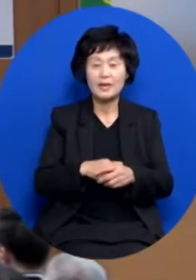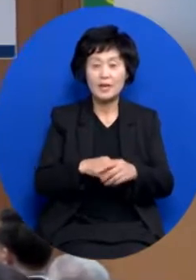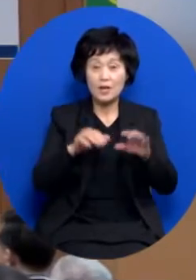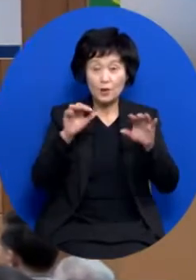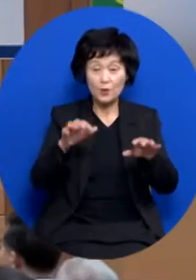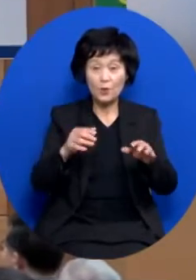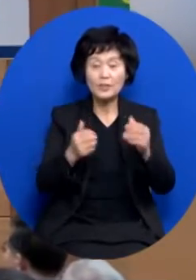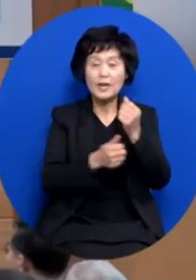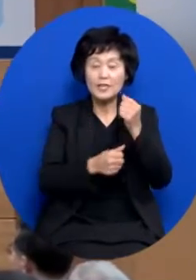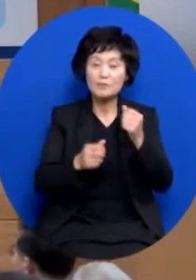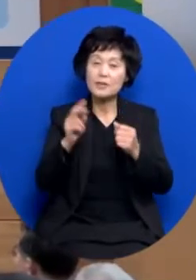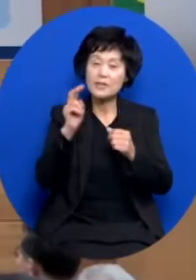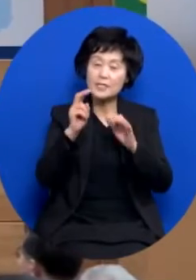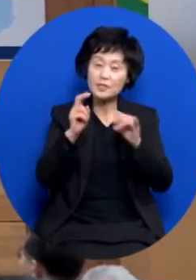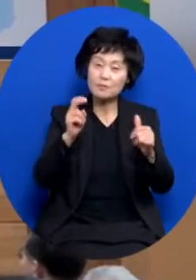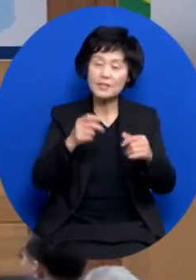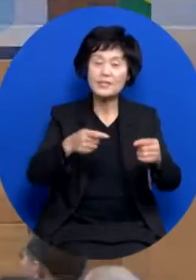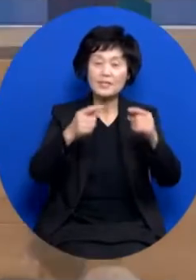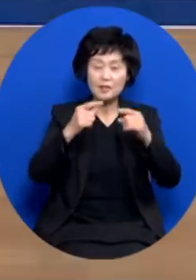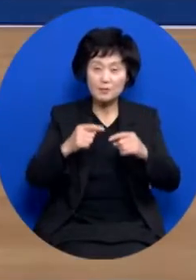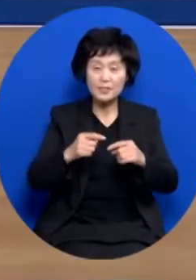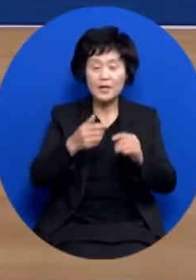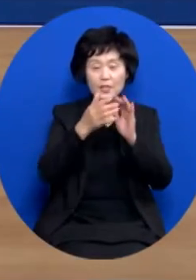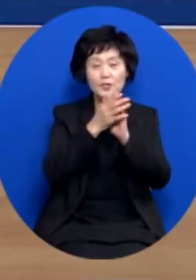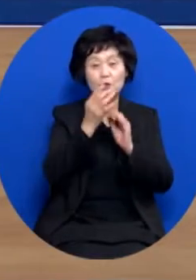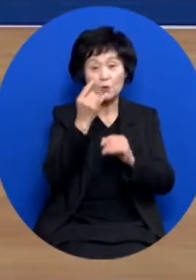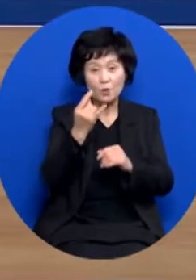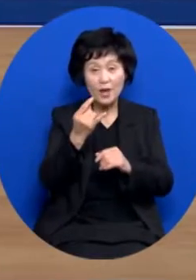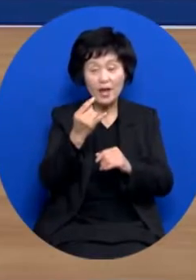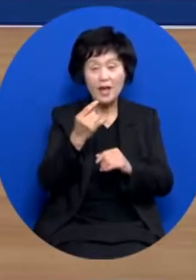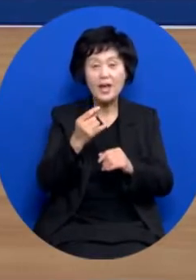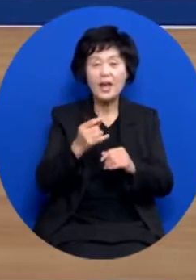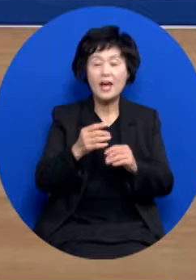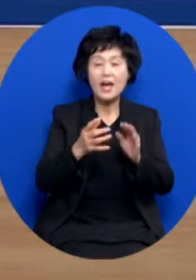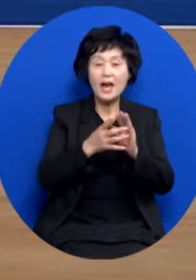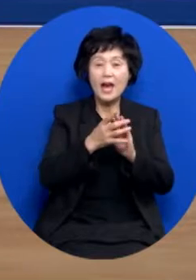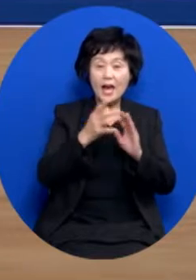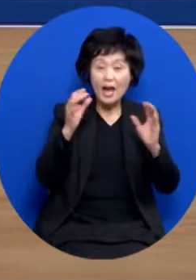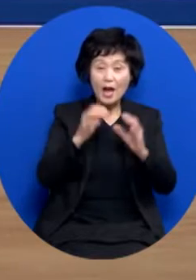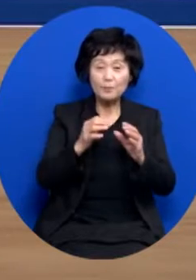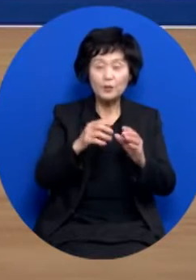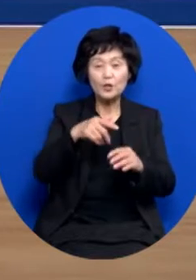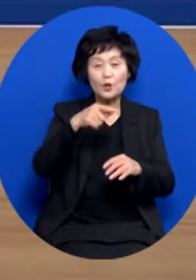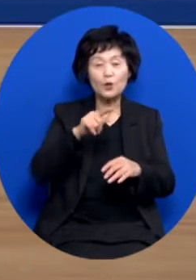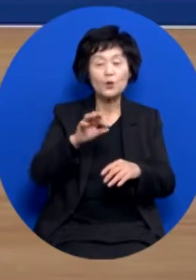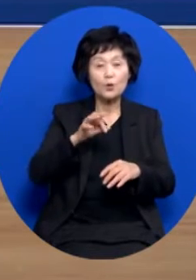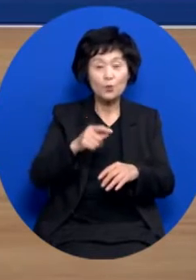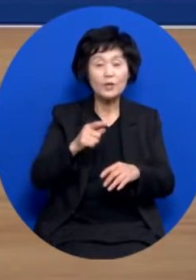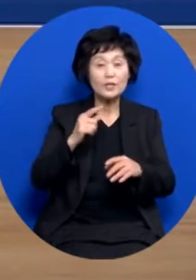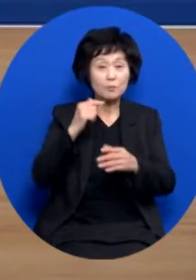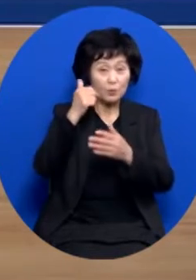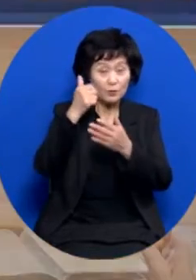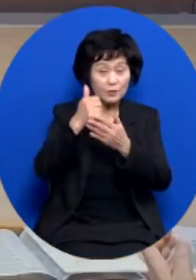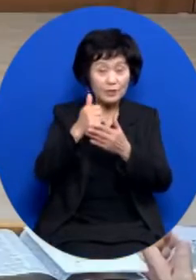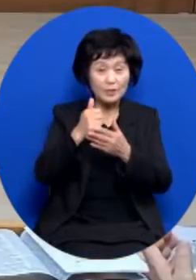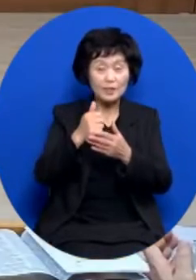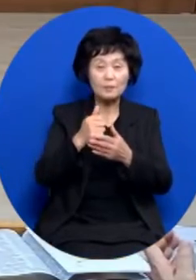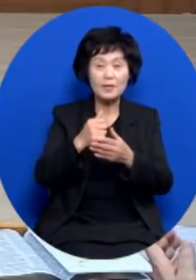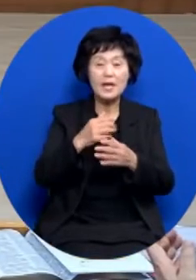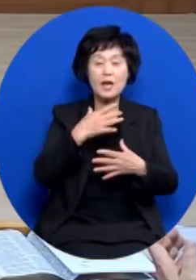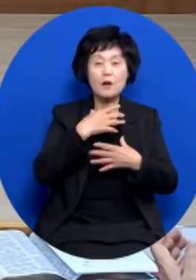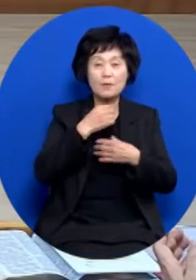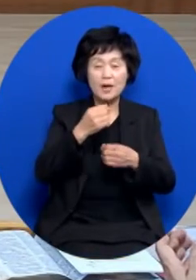양 교단 임원 20여 명이 참석한 가운데 열린 이날 기도회는 예장합동 권순응 총회장이 샬롬을 누리는 평화통일